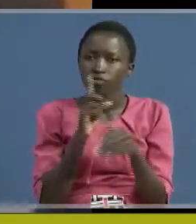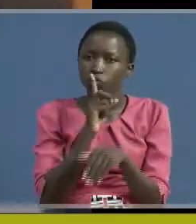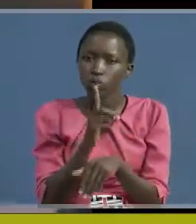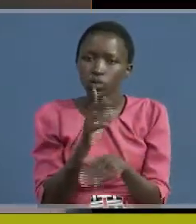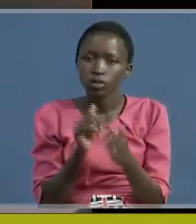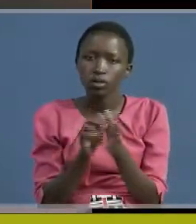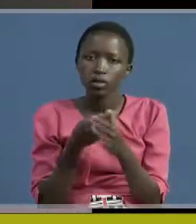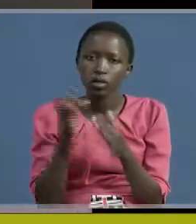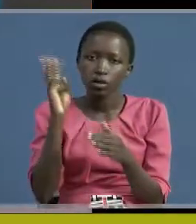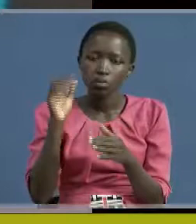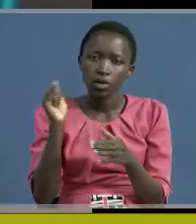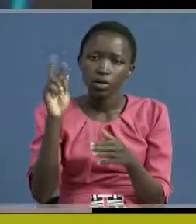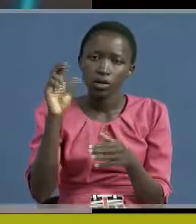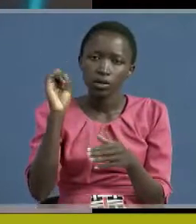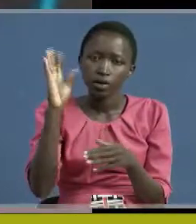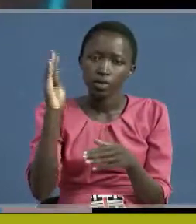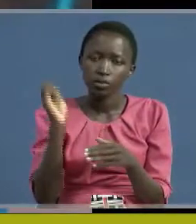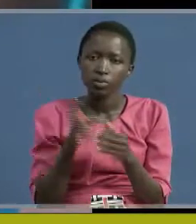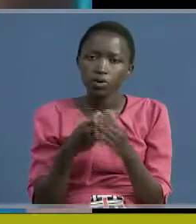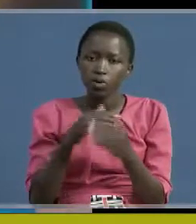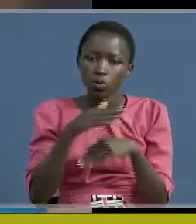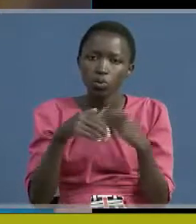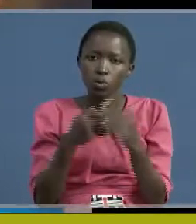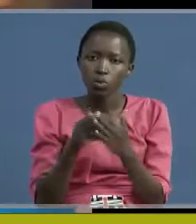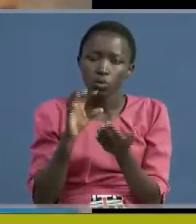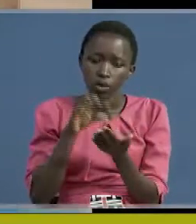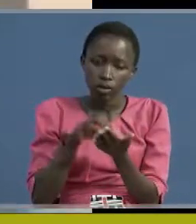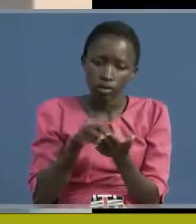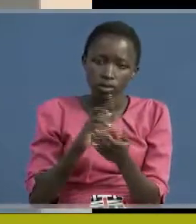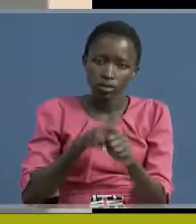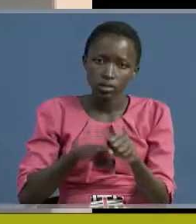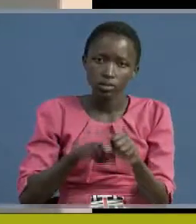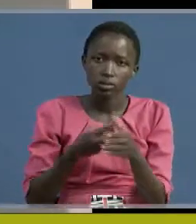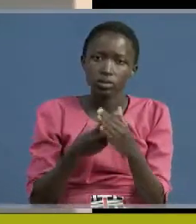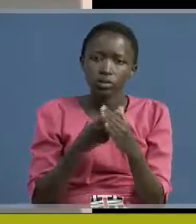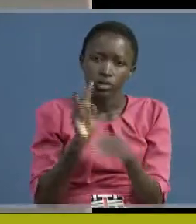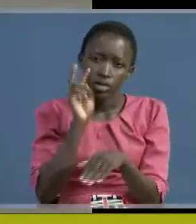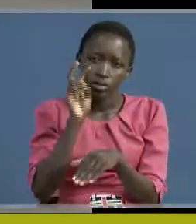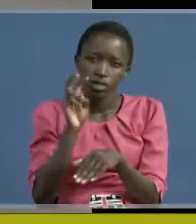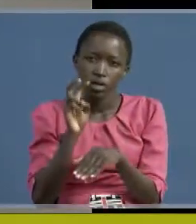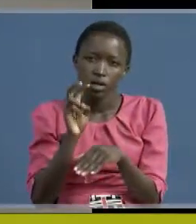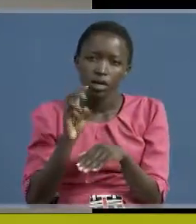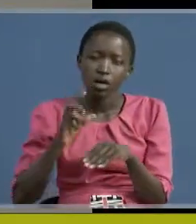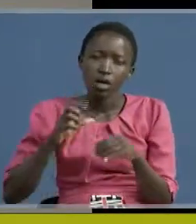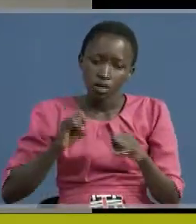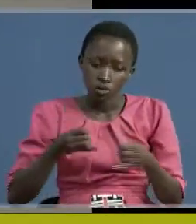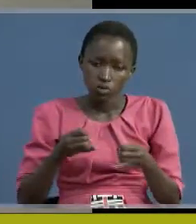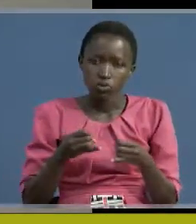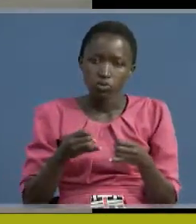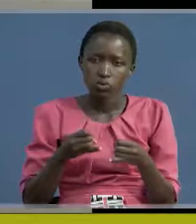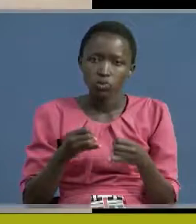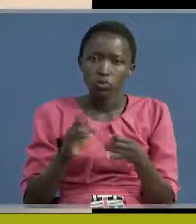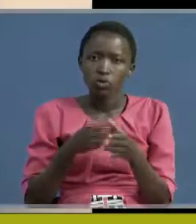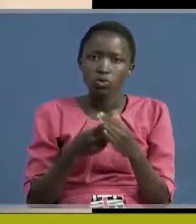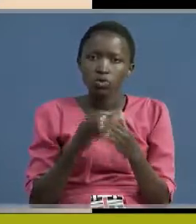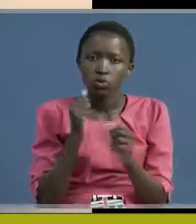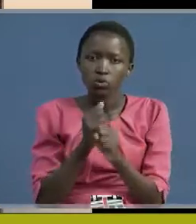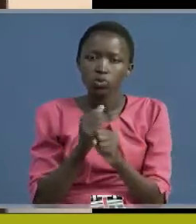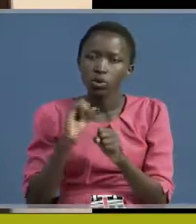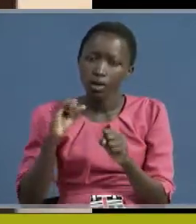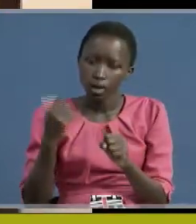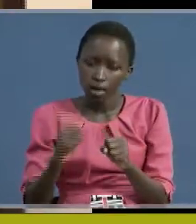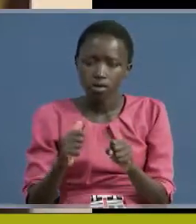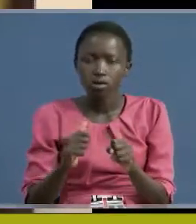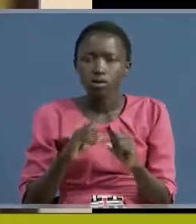kuwa Maribe akisema kuwa akipindi chote cha kesi haruhusiwi kuonekana akisoma habari kwenye runinga wala kufanya habari